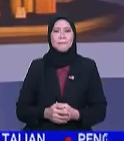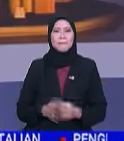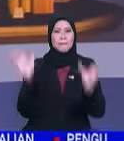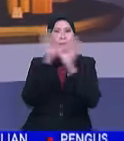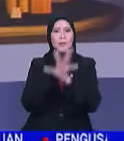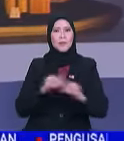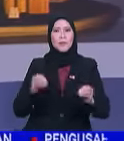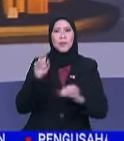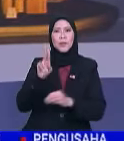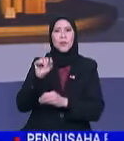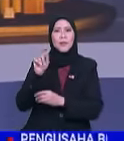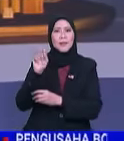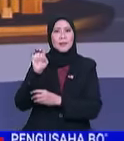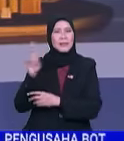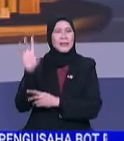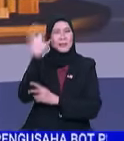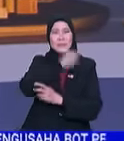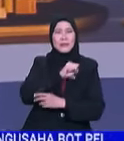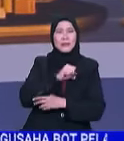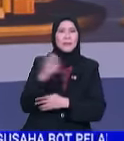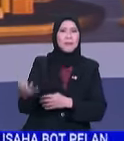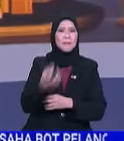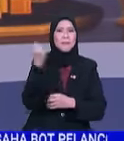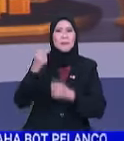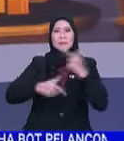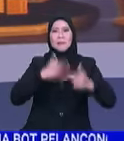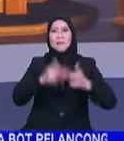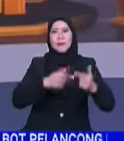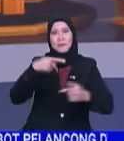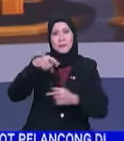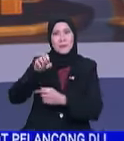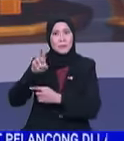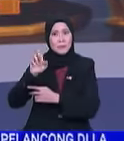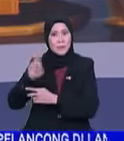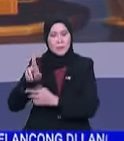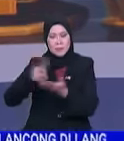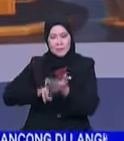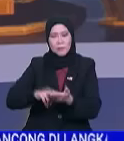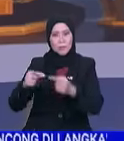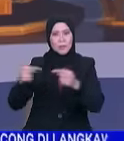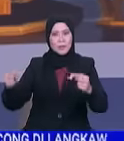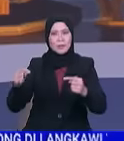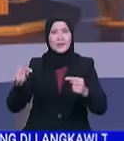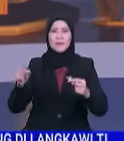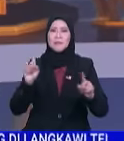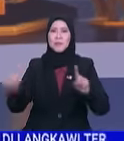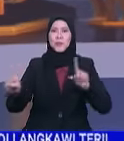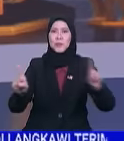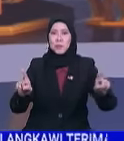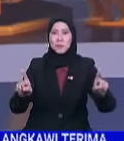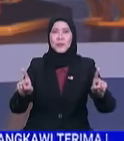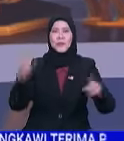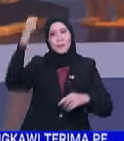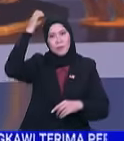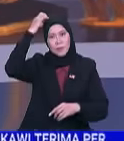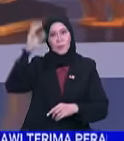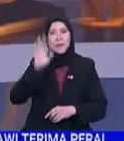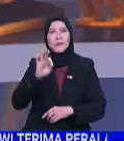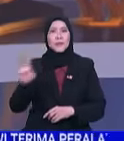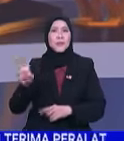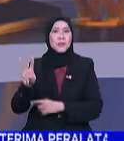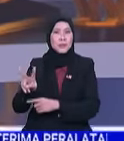Sarawak United terlepas peluang merampas kedudukan Liga Premier apabila mencatat keputusan seri satu sama dengan Selangor FC